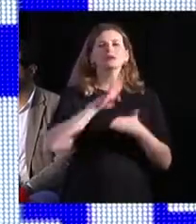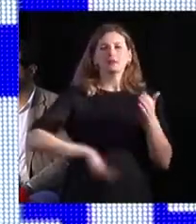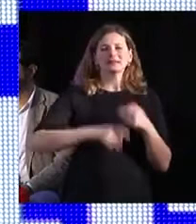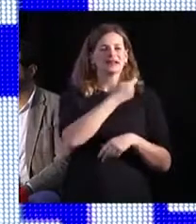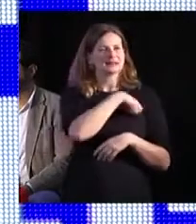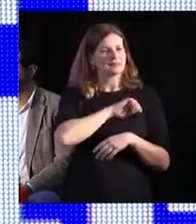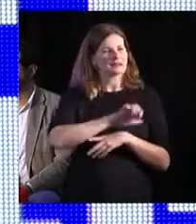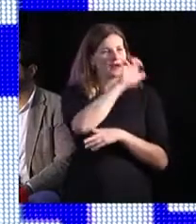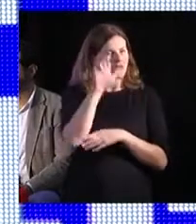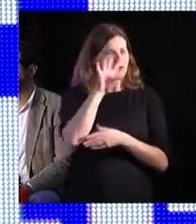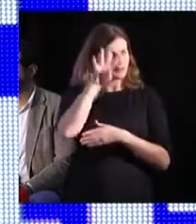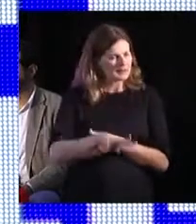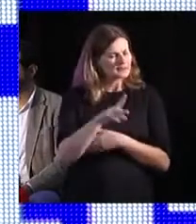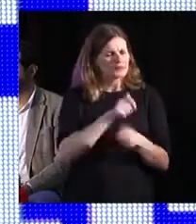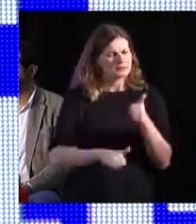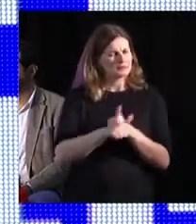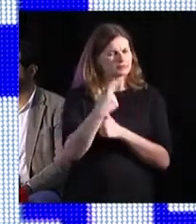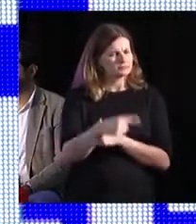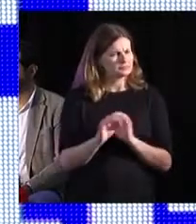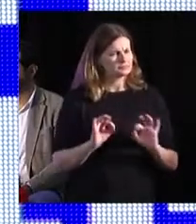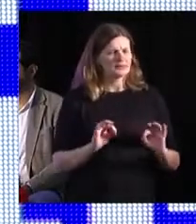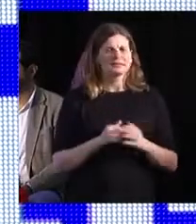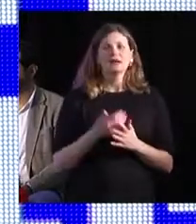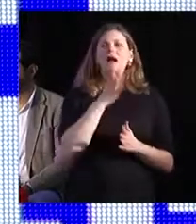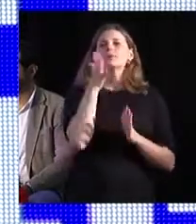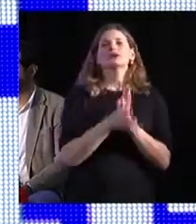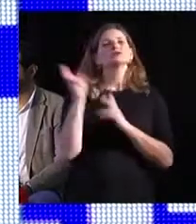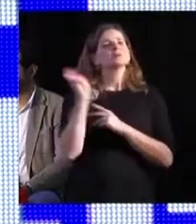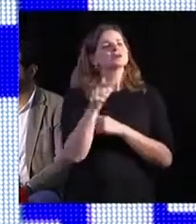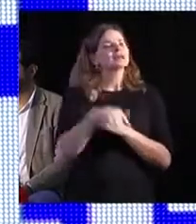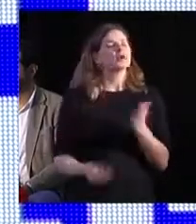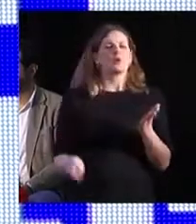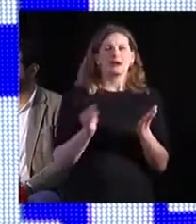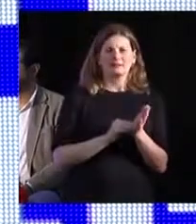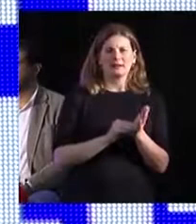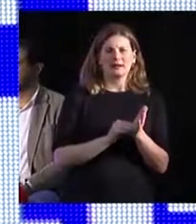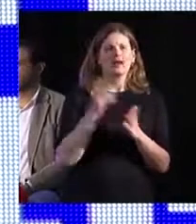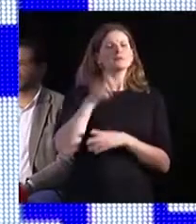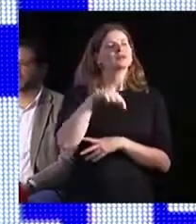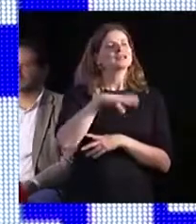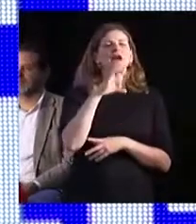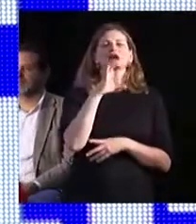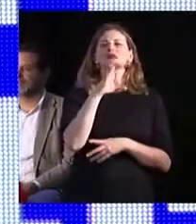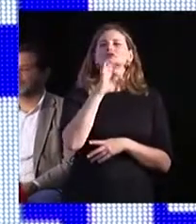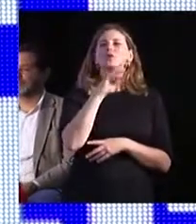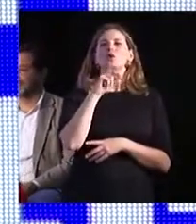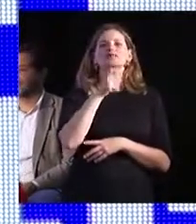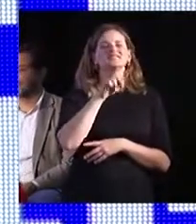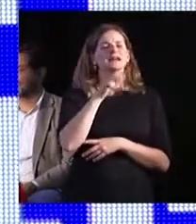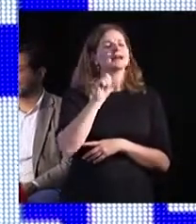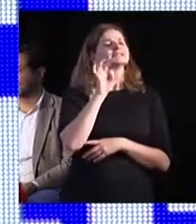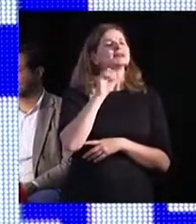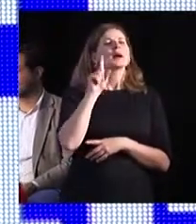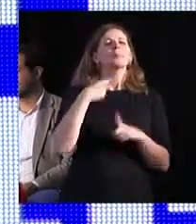d'Espanya, d'Europa. I per això hem vingut aquí un altre cop a les cotxeres, perquè també ens sentim